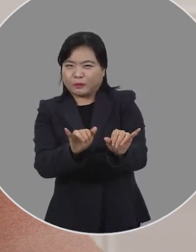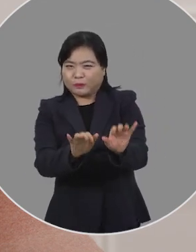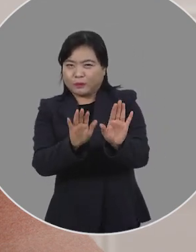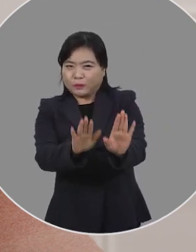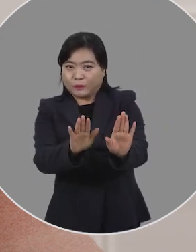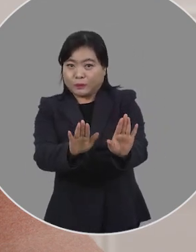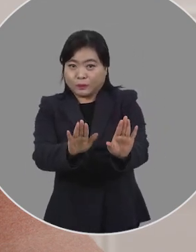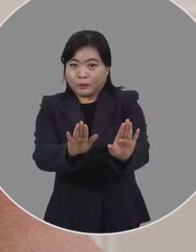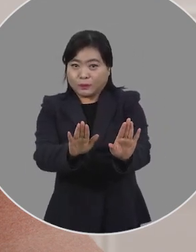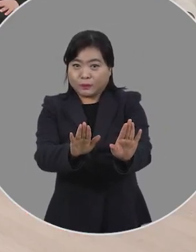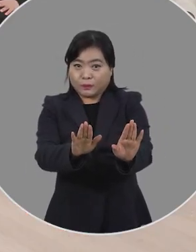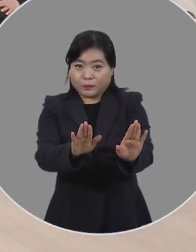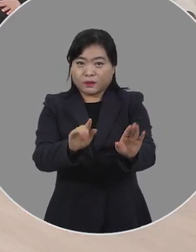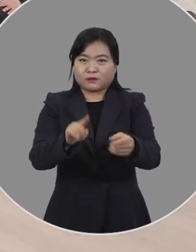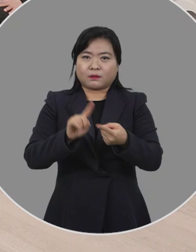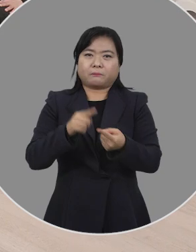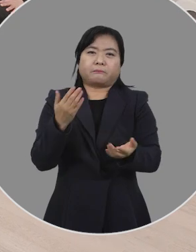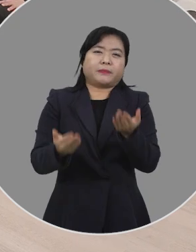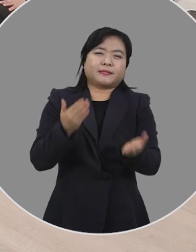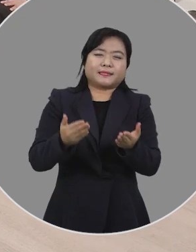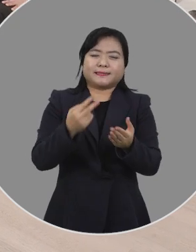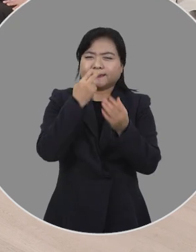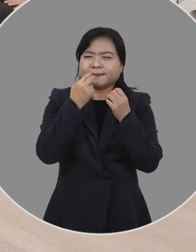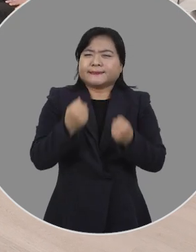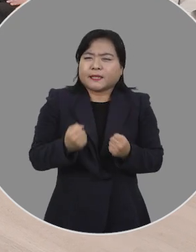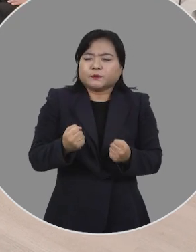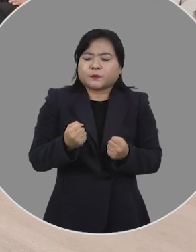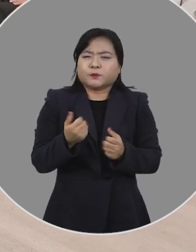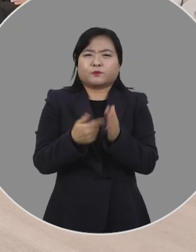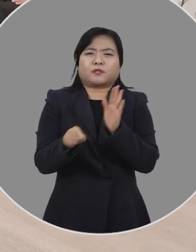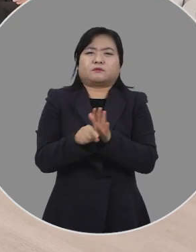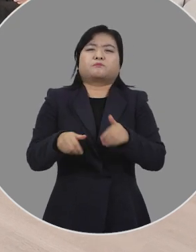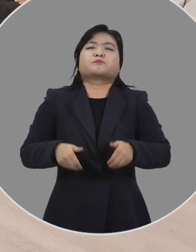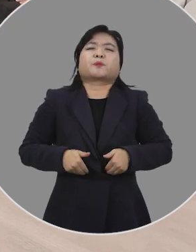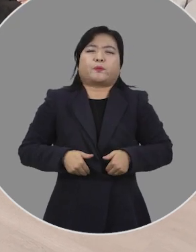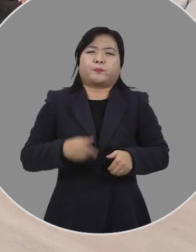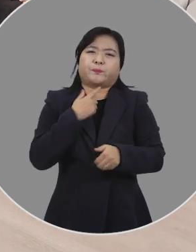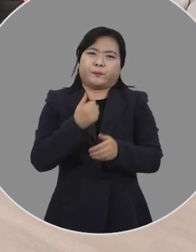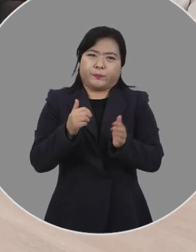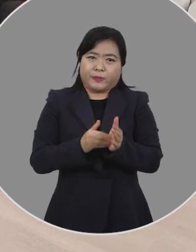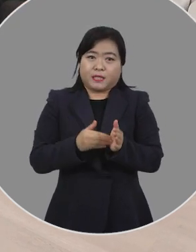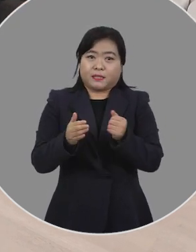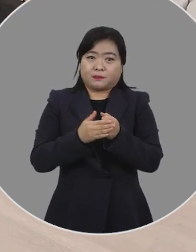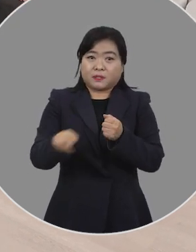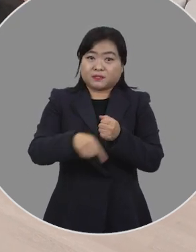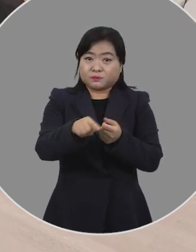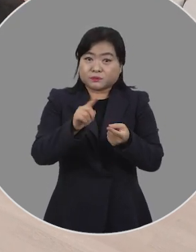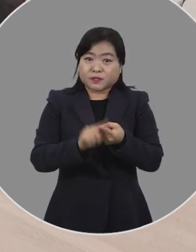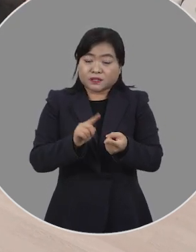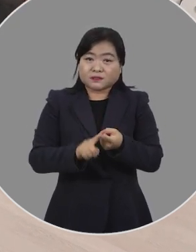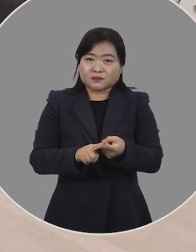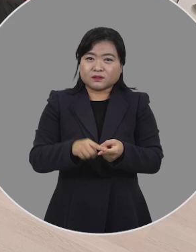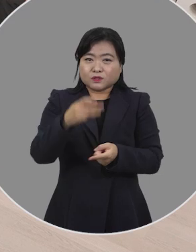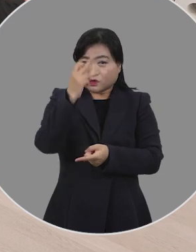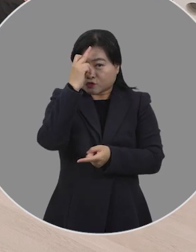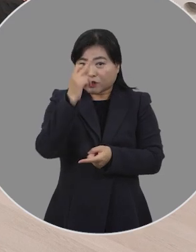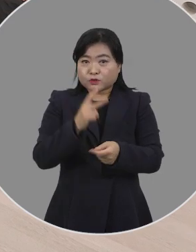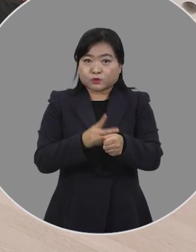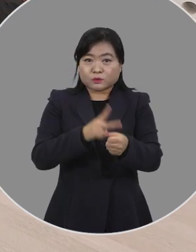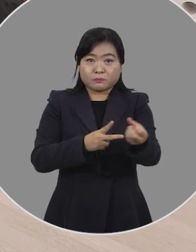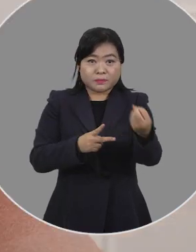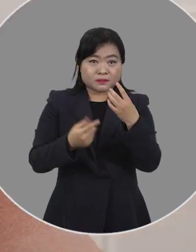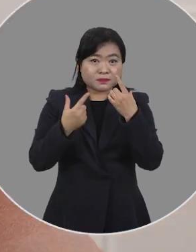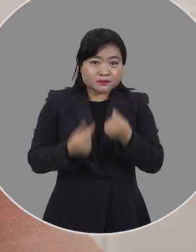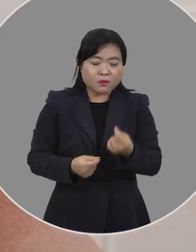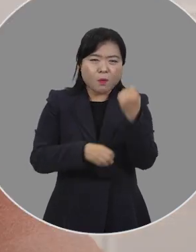이런 판단이 굉장히 생존하는데 필요했던 거거든요. 그래서 그 구분 자체는 저는 최 교수님도 말씀하신